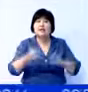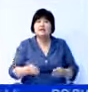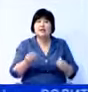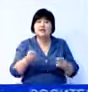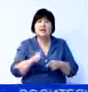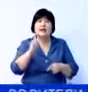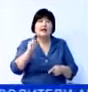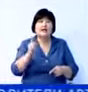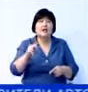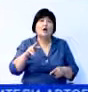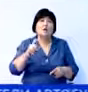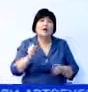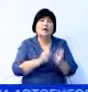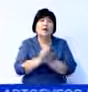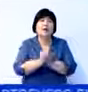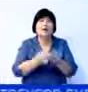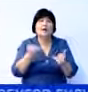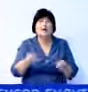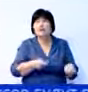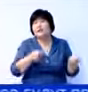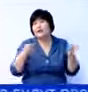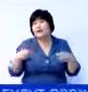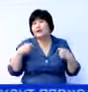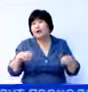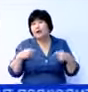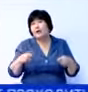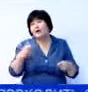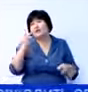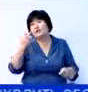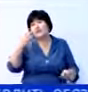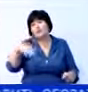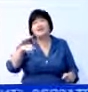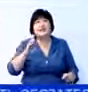Так, килограмм махамбетовских огурцов сейчас поставляется на прилавке по 250 тенге.